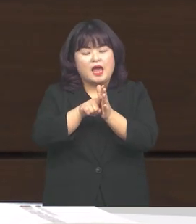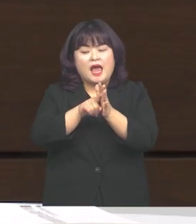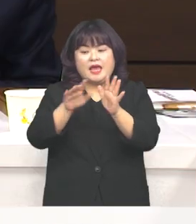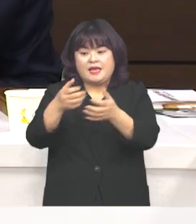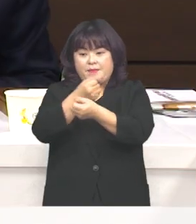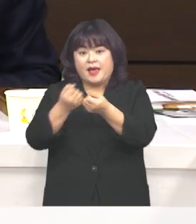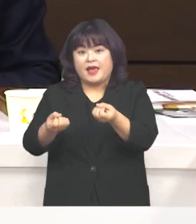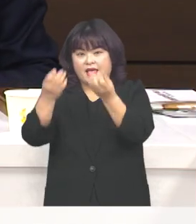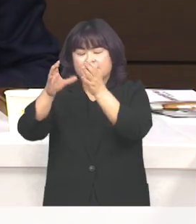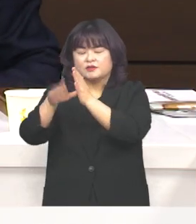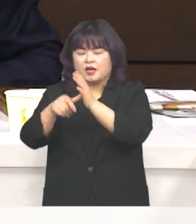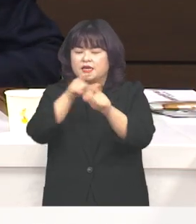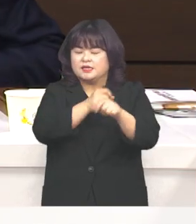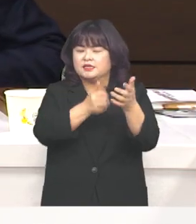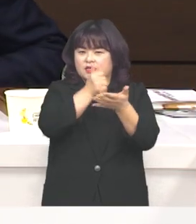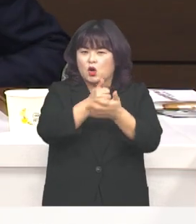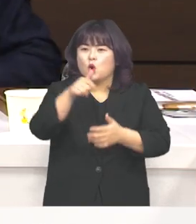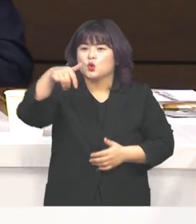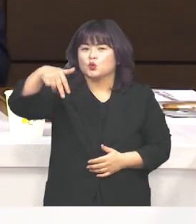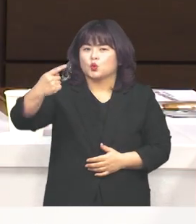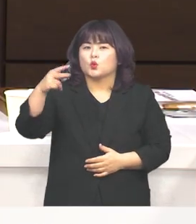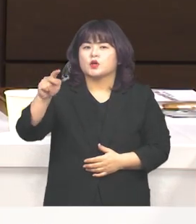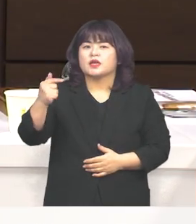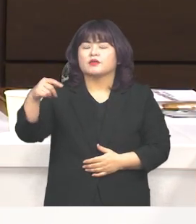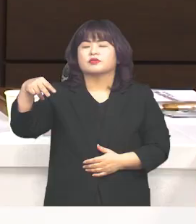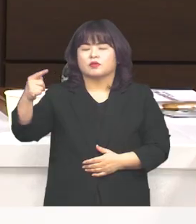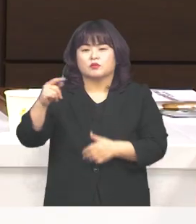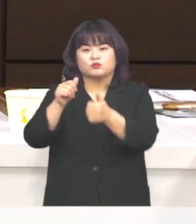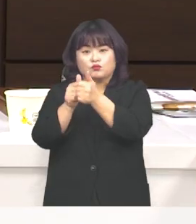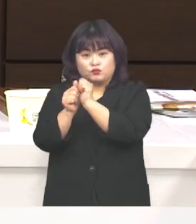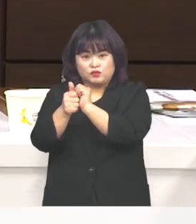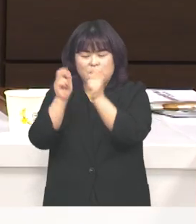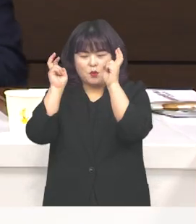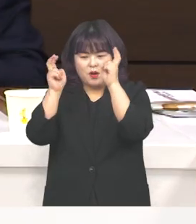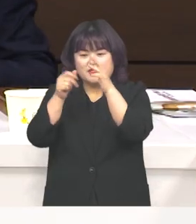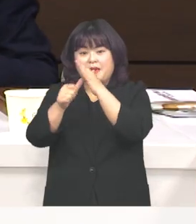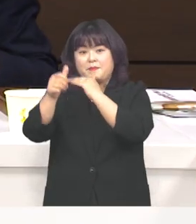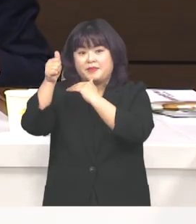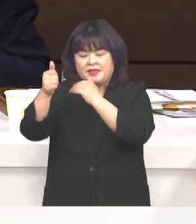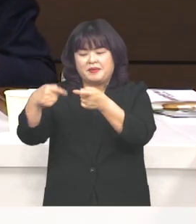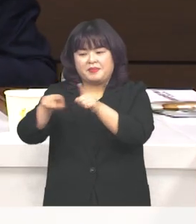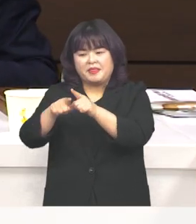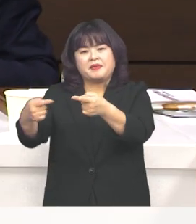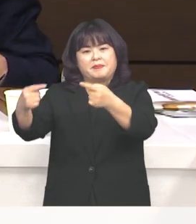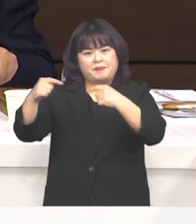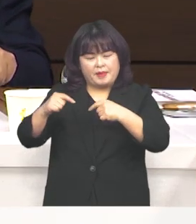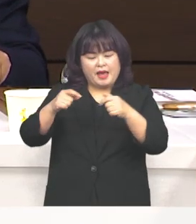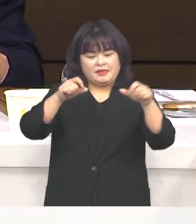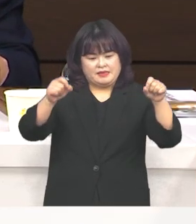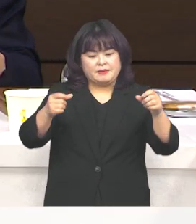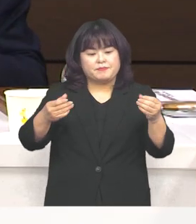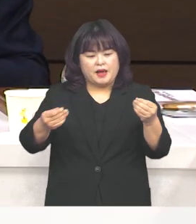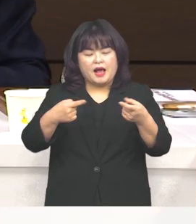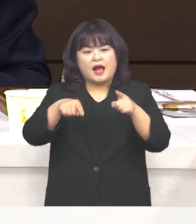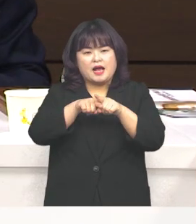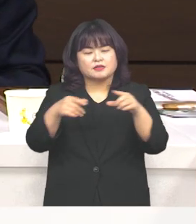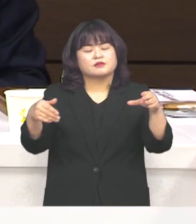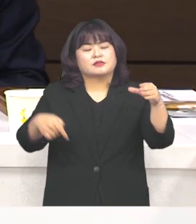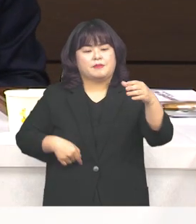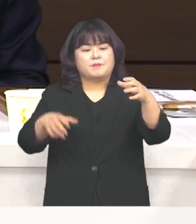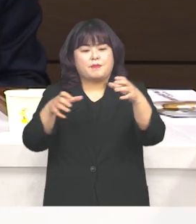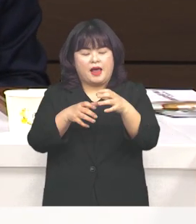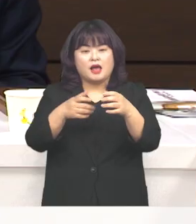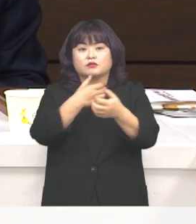것으로 협약식엔 이상일 시장과 조현덕 울릉크루즈 주식회사 대표이사가 참석해 협약서에 서명하고